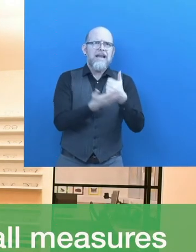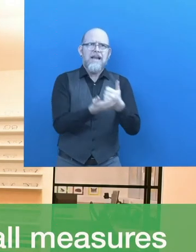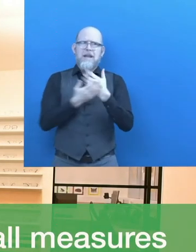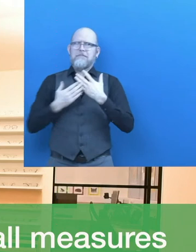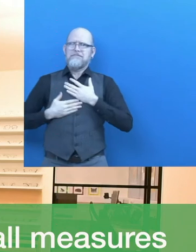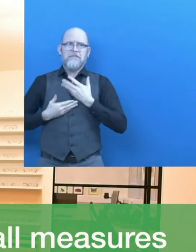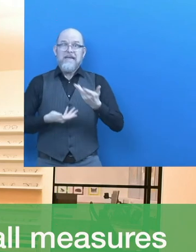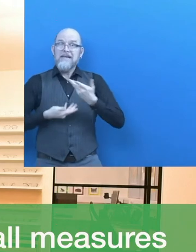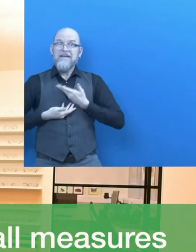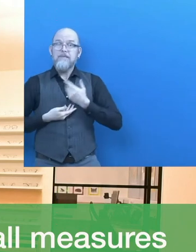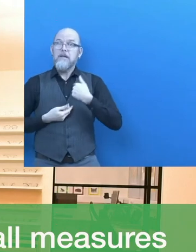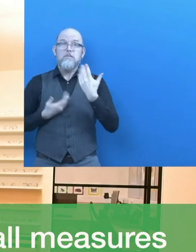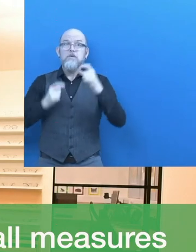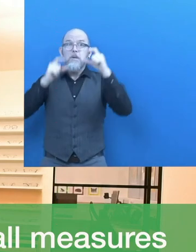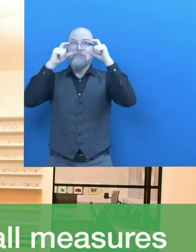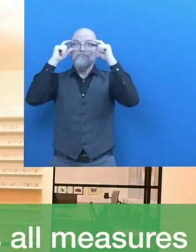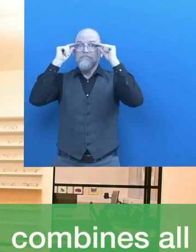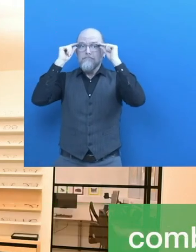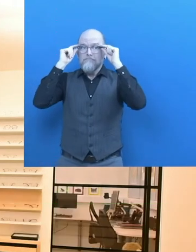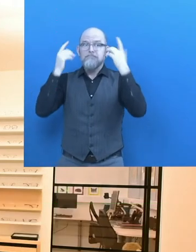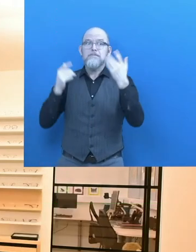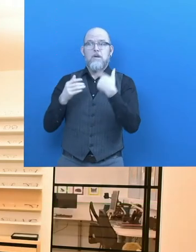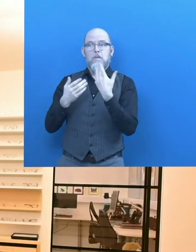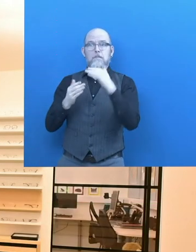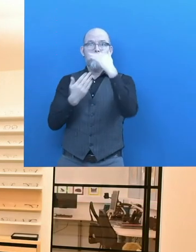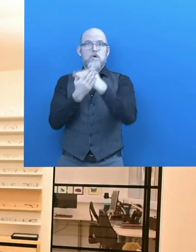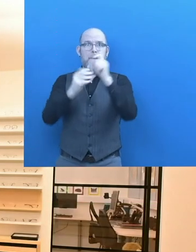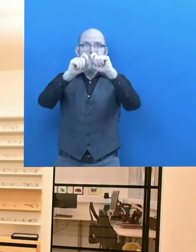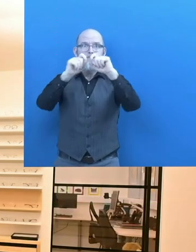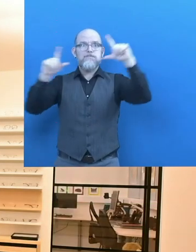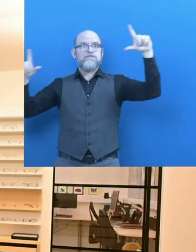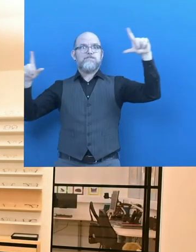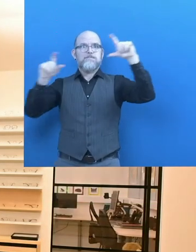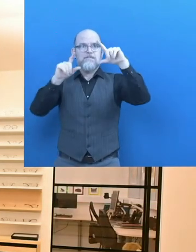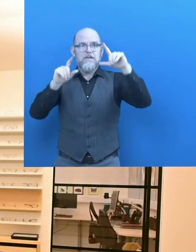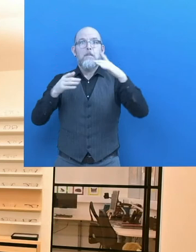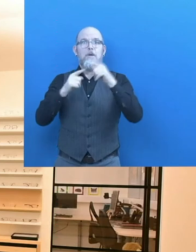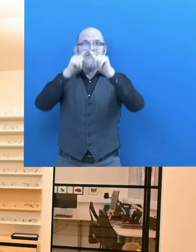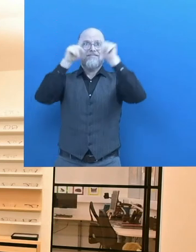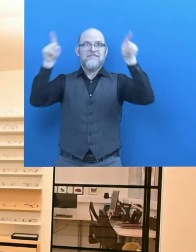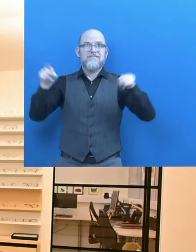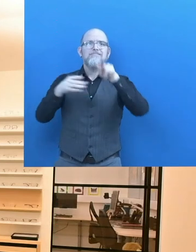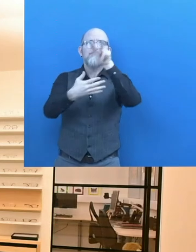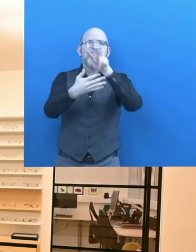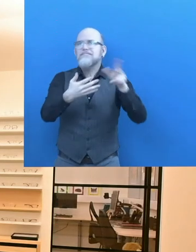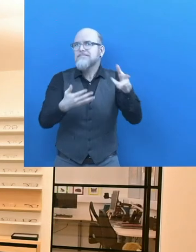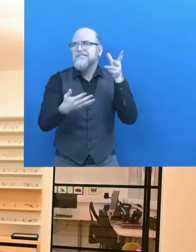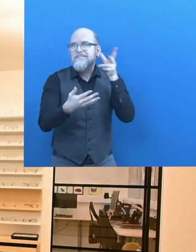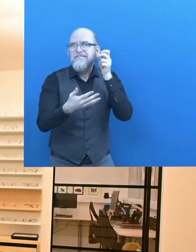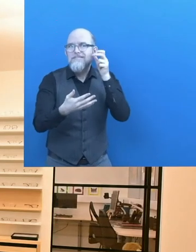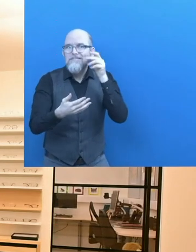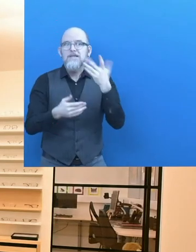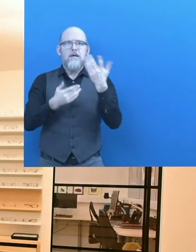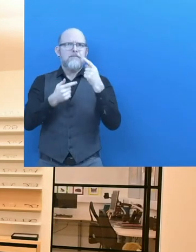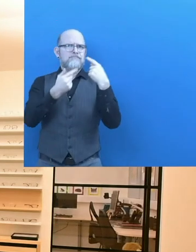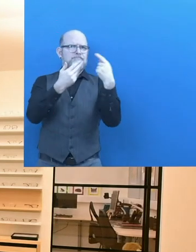bekommen, als auch eben ein Vergrößerungsprogramm oder ein Bildschirmlesegerät, sodass ich eben in Kombination mit der Brille